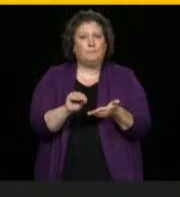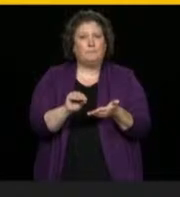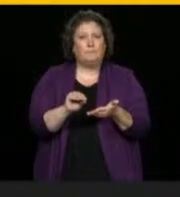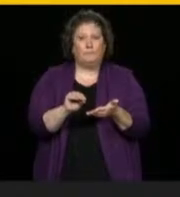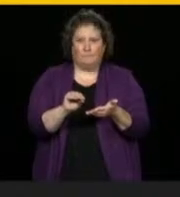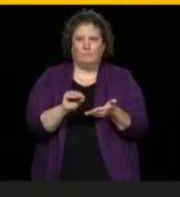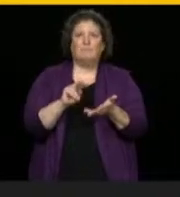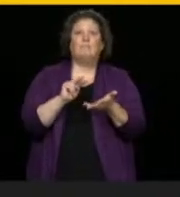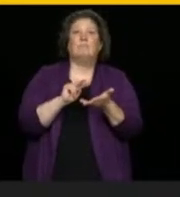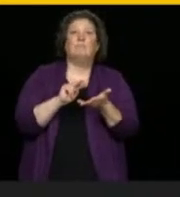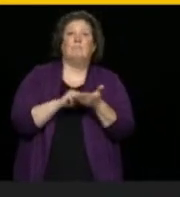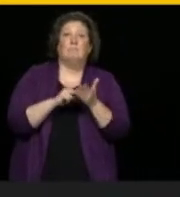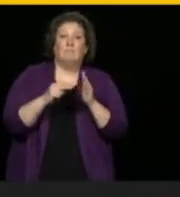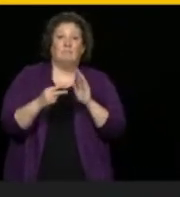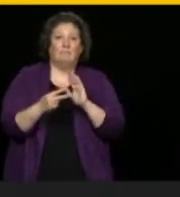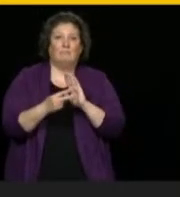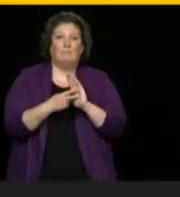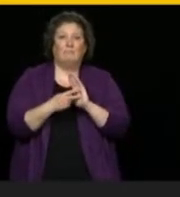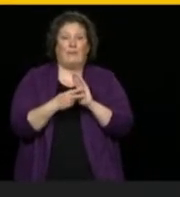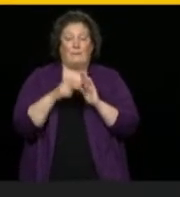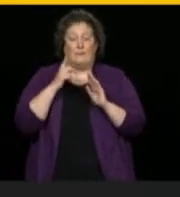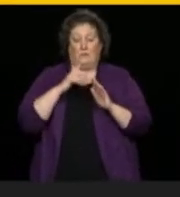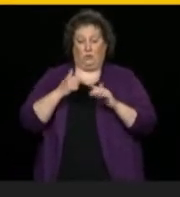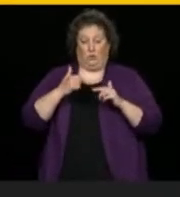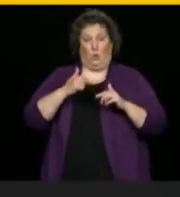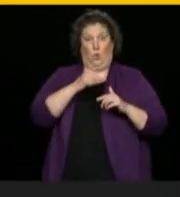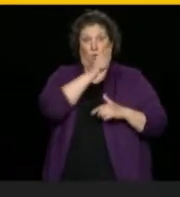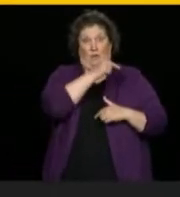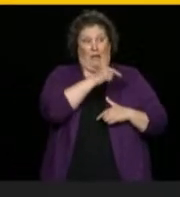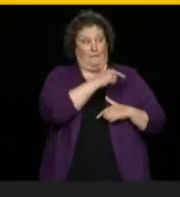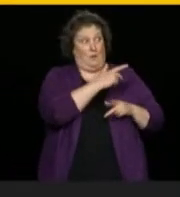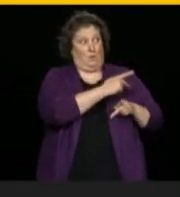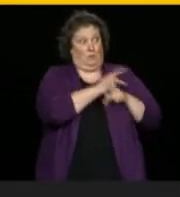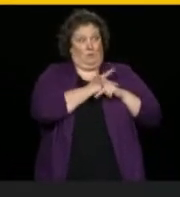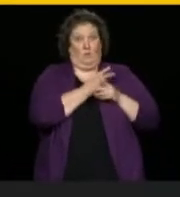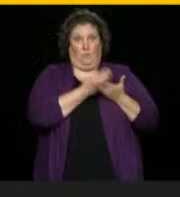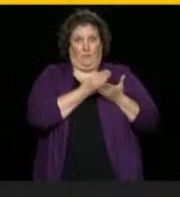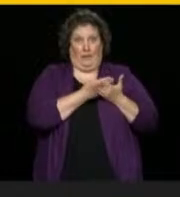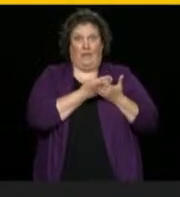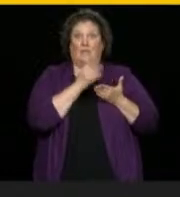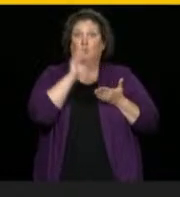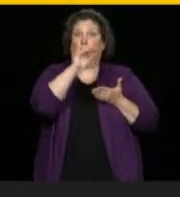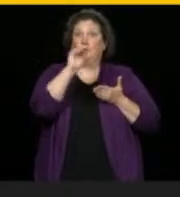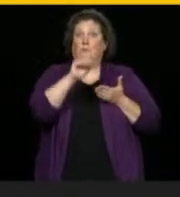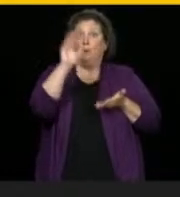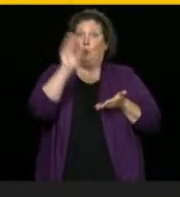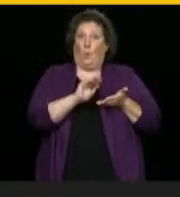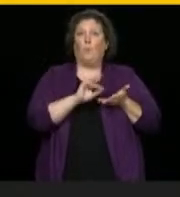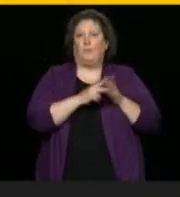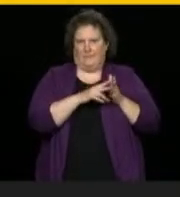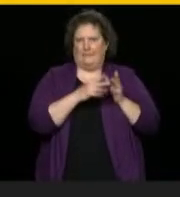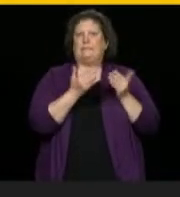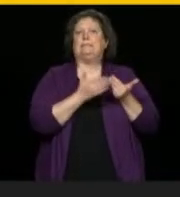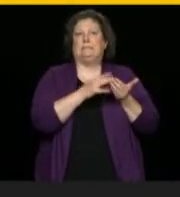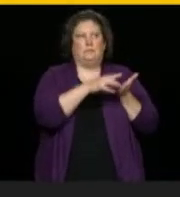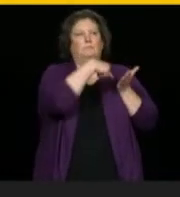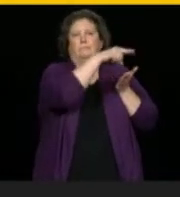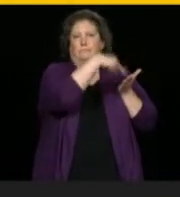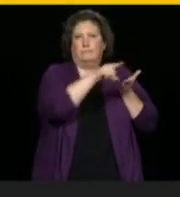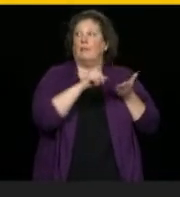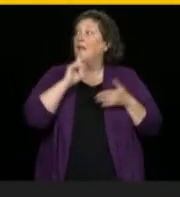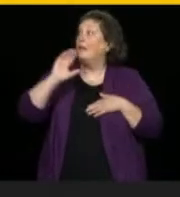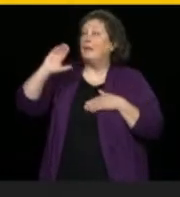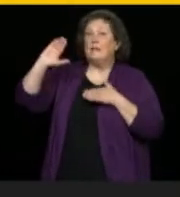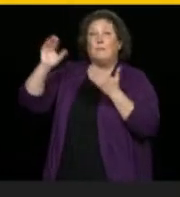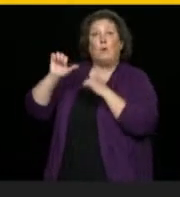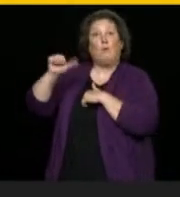this debt will be manageable in the coming years. Comparé à d'autres pays, Also, nous compared to sommes, other countries, en très bonne position